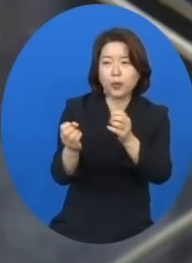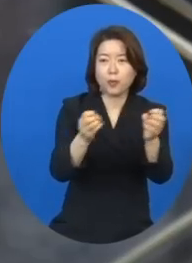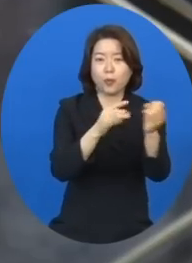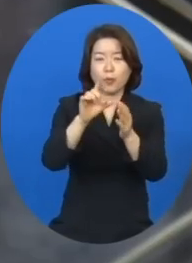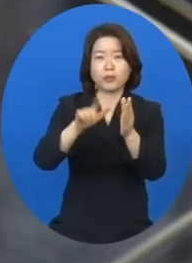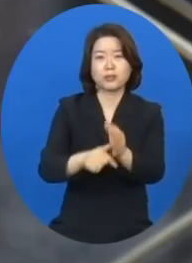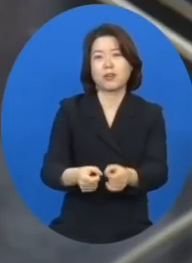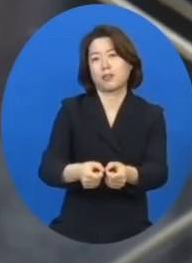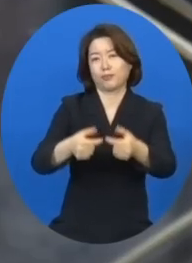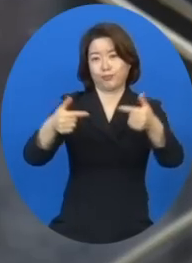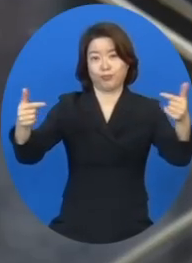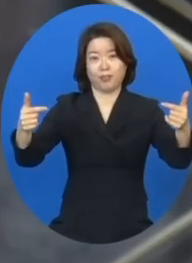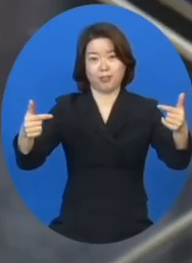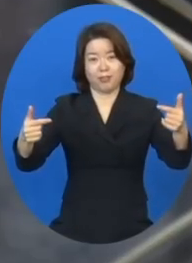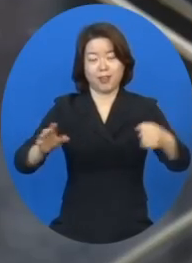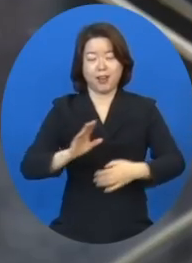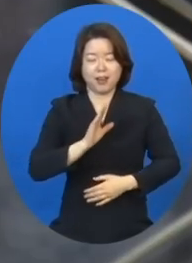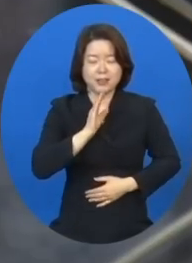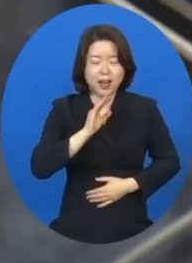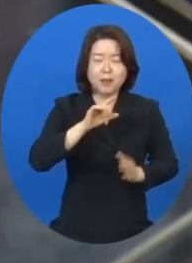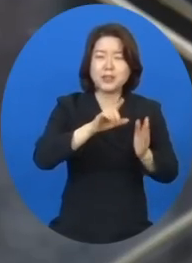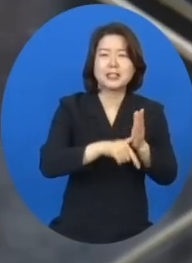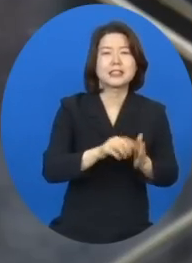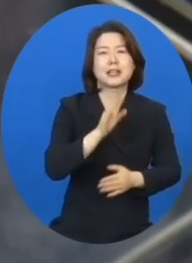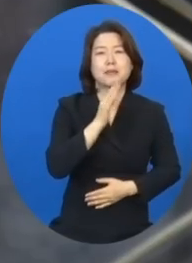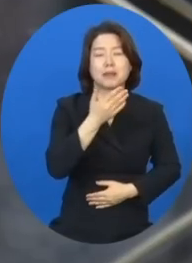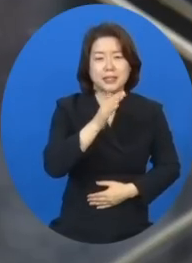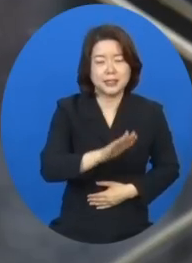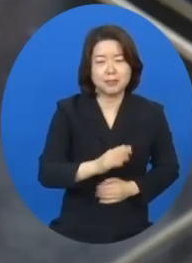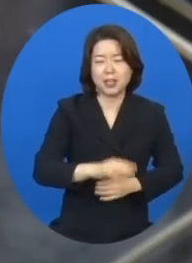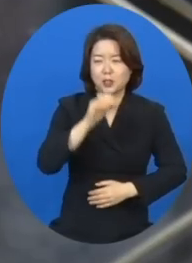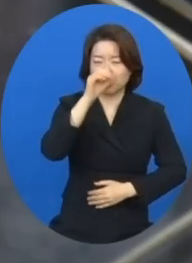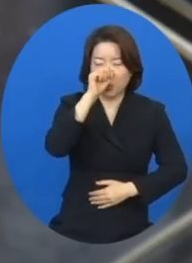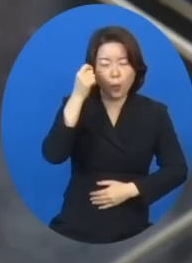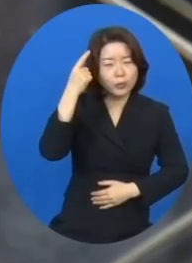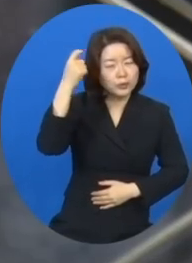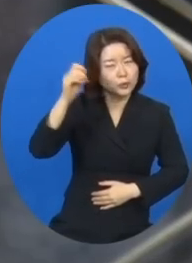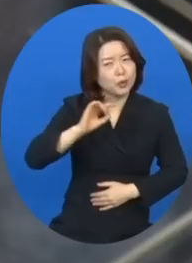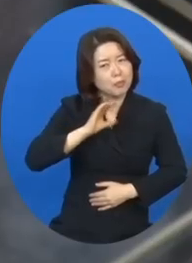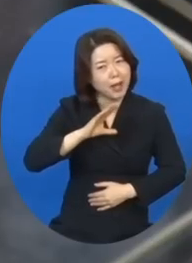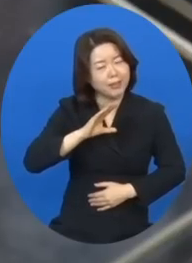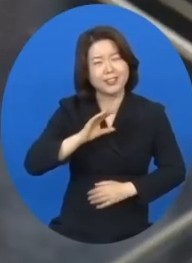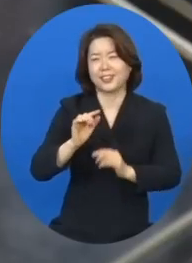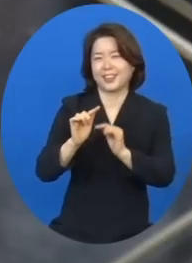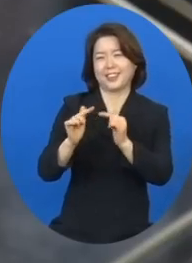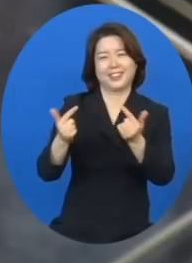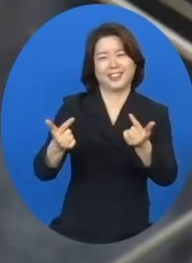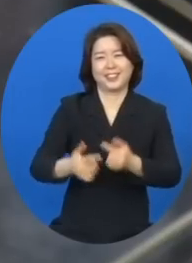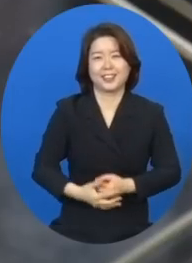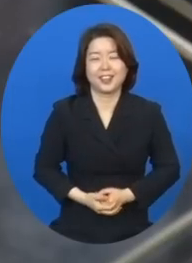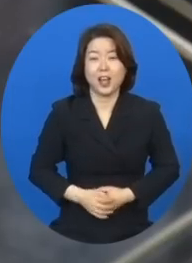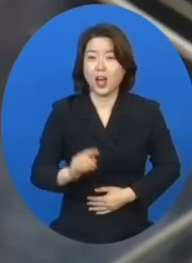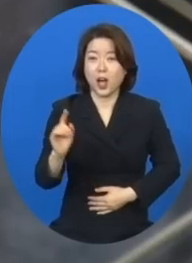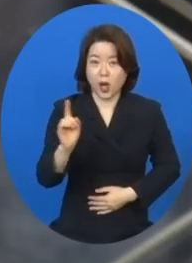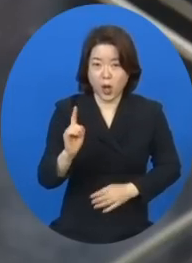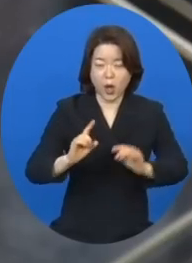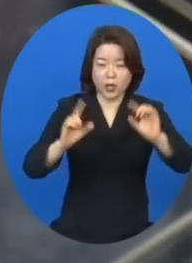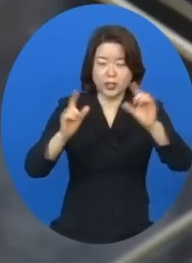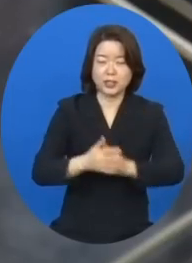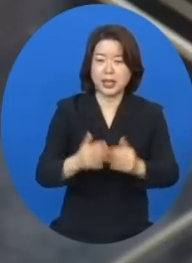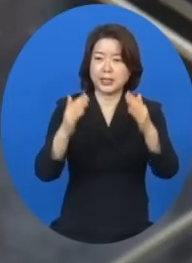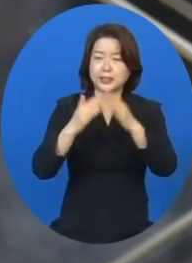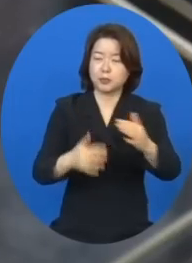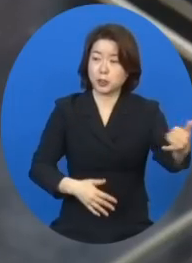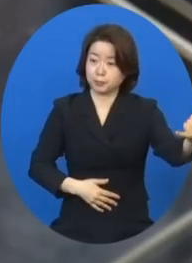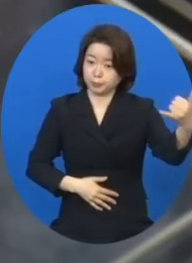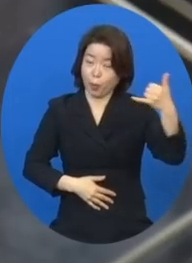감사한 시간이었지만 좋은 추억만 있는 것은 아니었습니다. 어느 날 집으로 걸려온 전화를 한 통